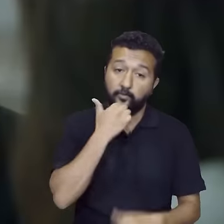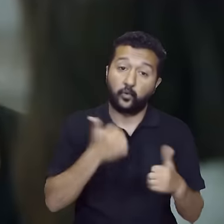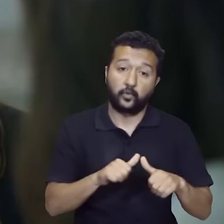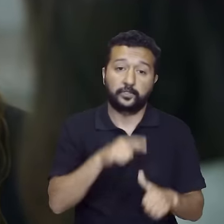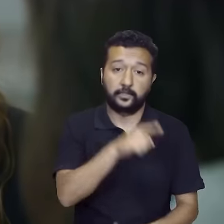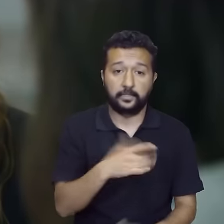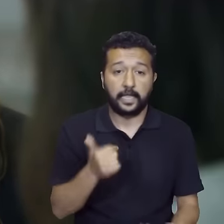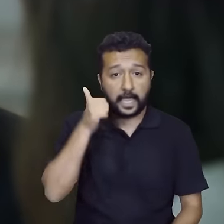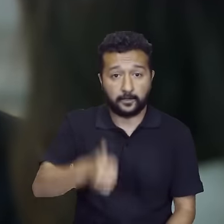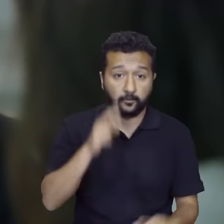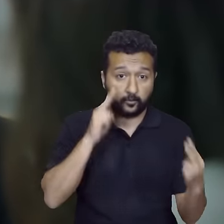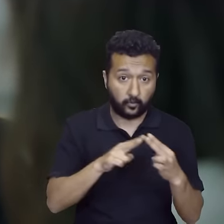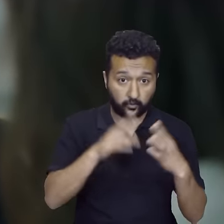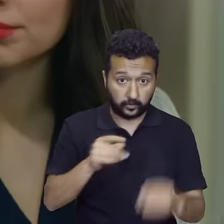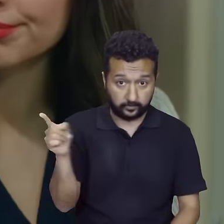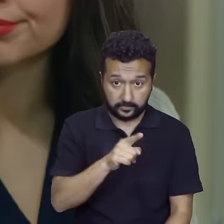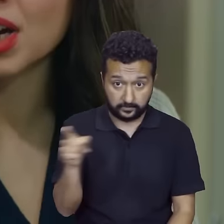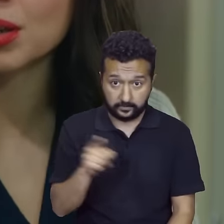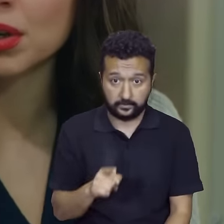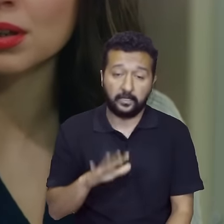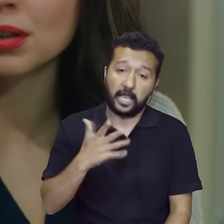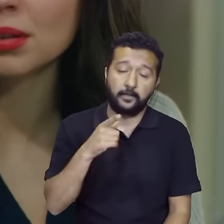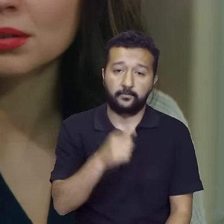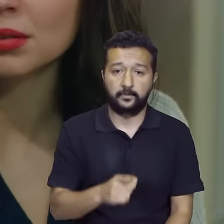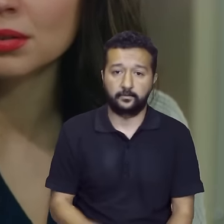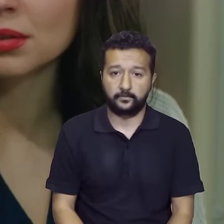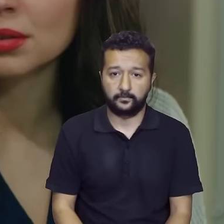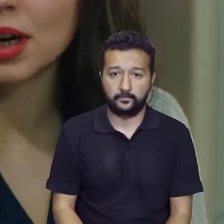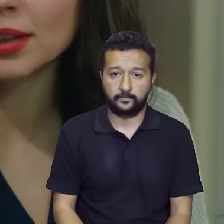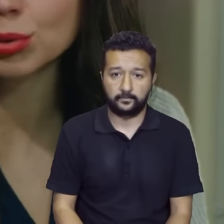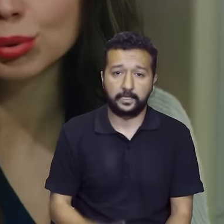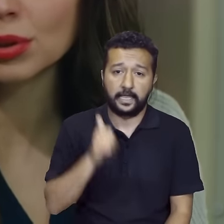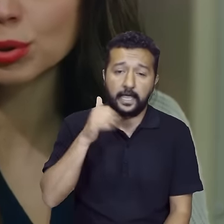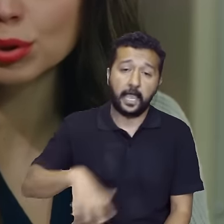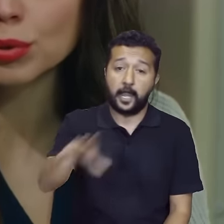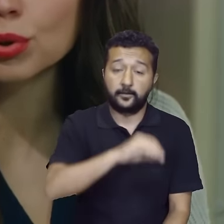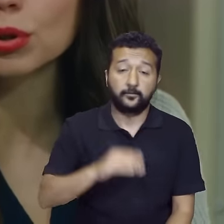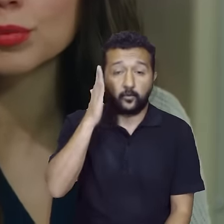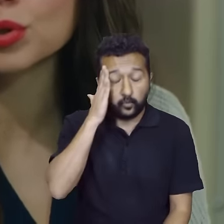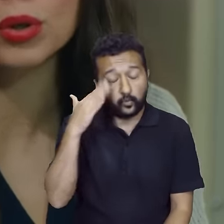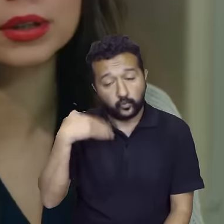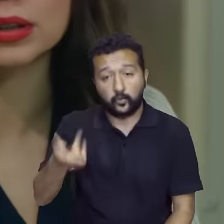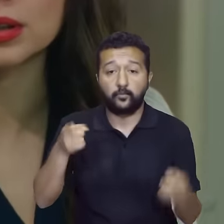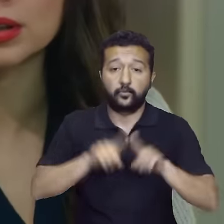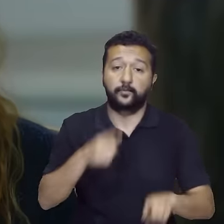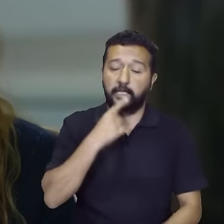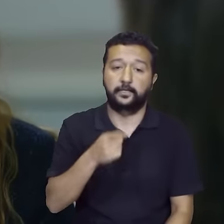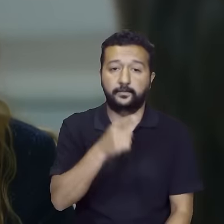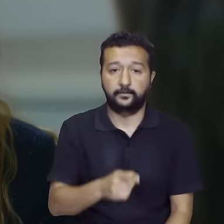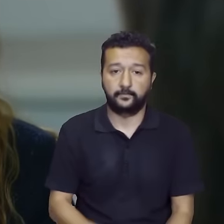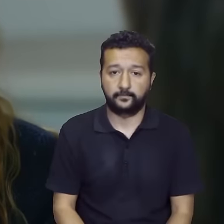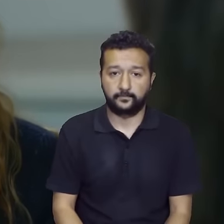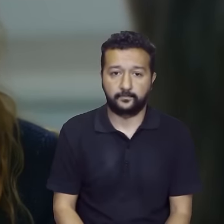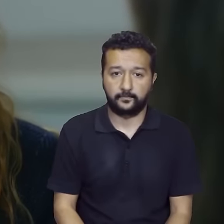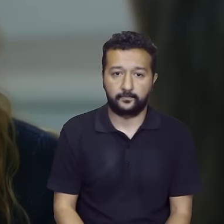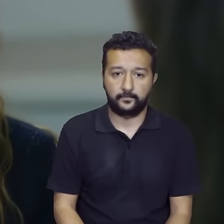kocam. Her gün görüşüyorlar mıymış? Galiba. Herkes uyuduktan sonra buluşuyorlarmış. Öyle dedi.